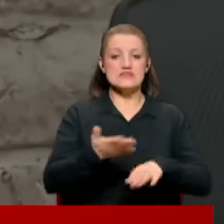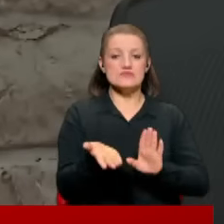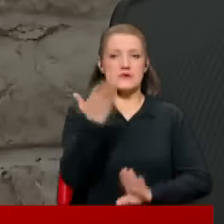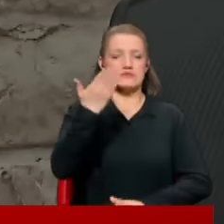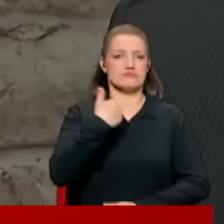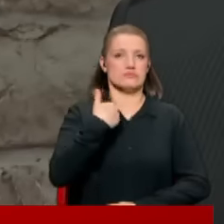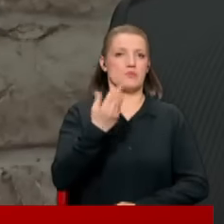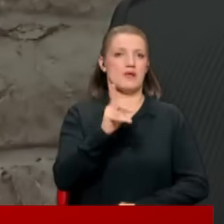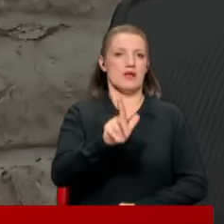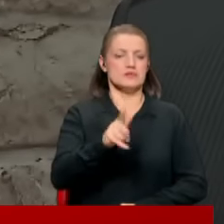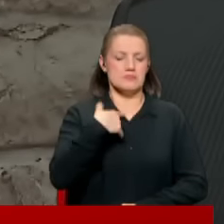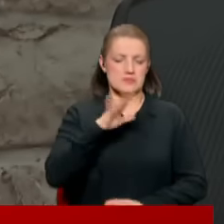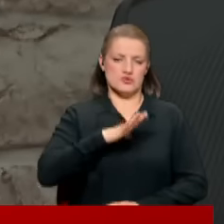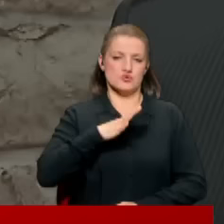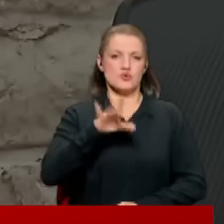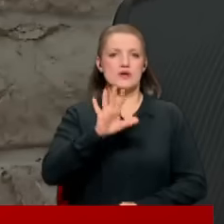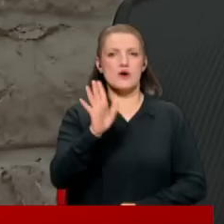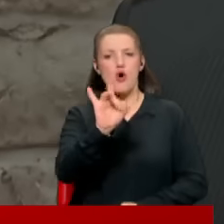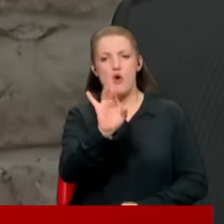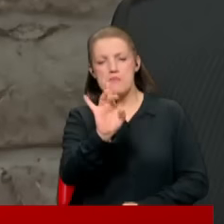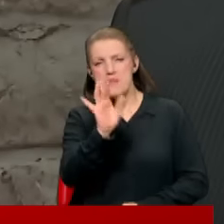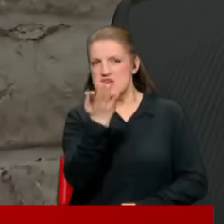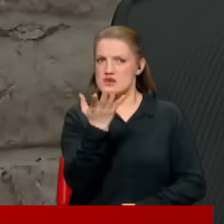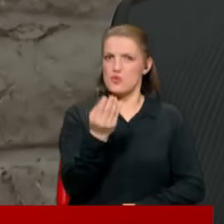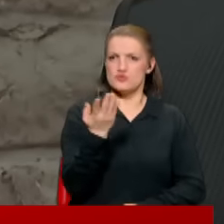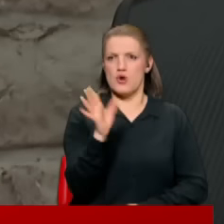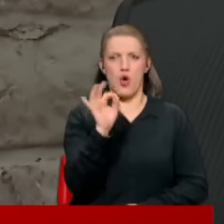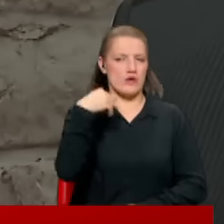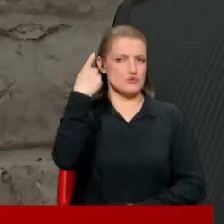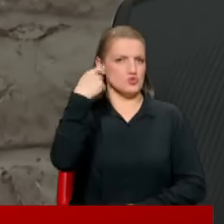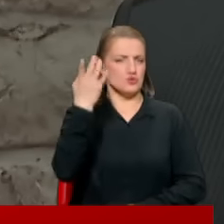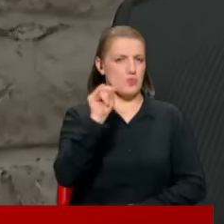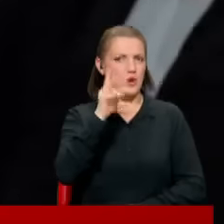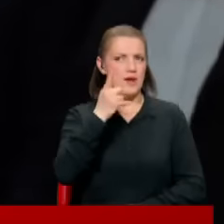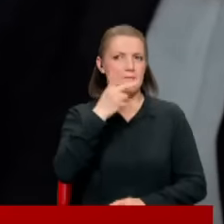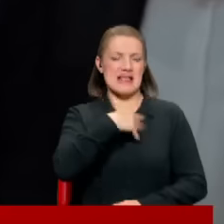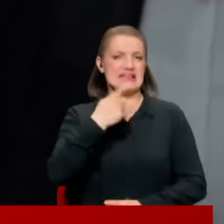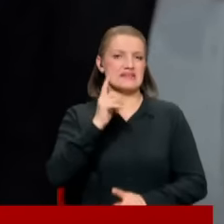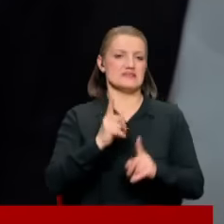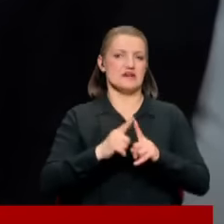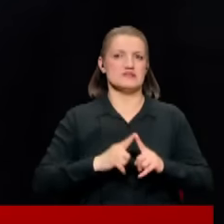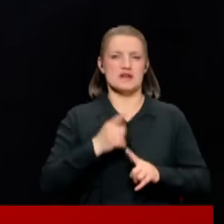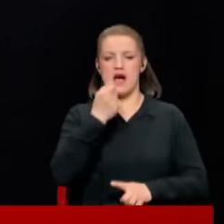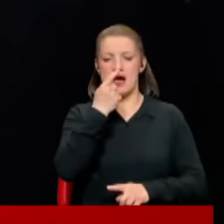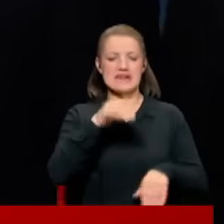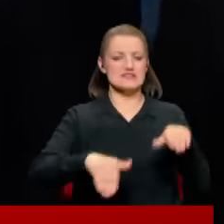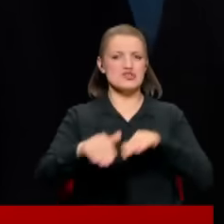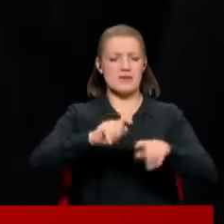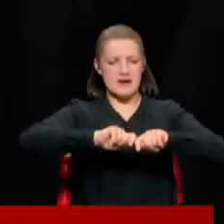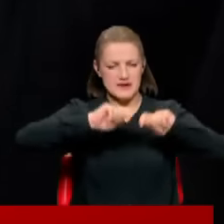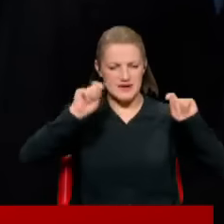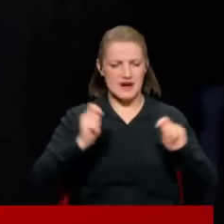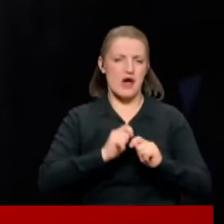istiyoruz. İnşallah bu sefer bir 15'i falan bulacağız herhalde. Öyle görünüyor belediye sayısı. Mansur Yavaş Ankara seçimini rekor